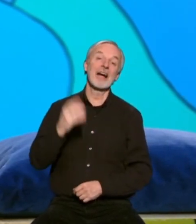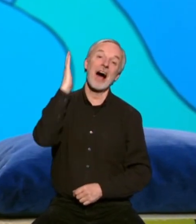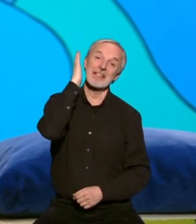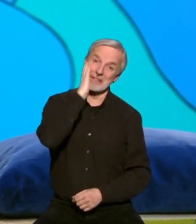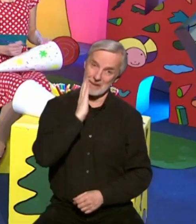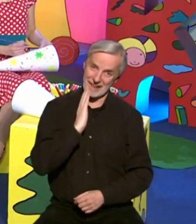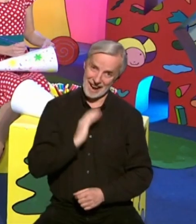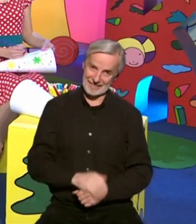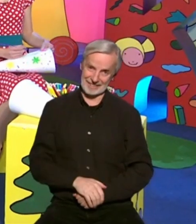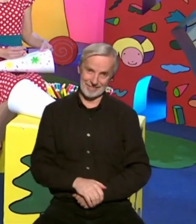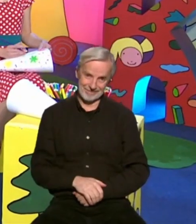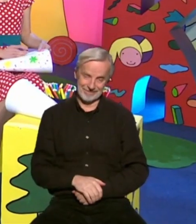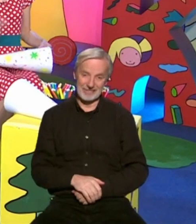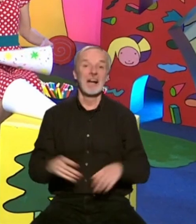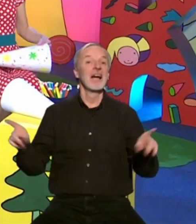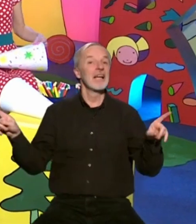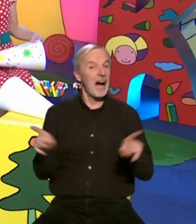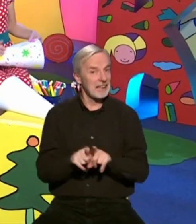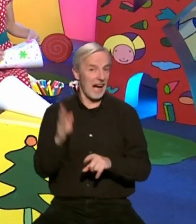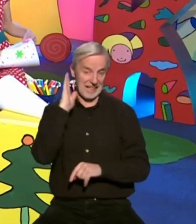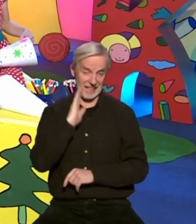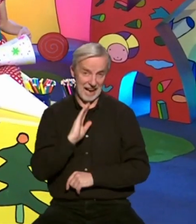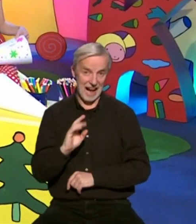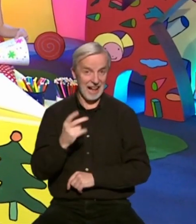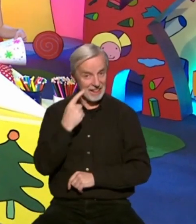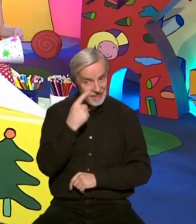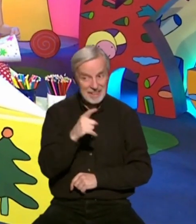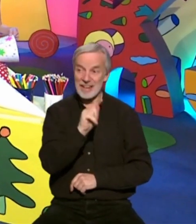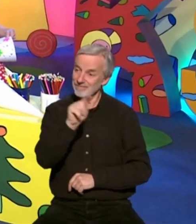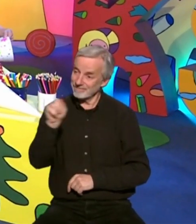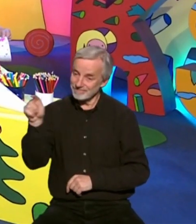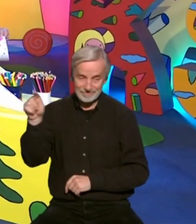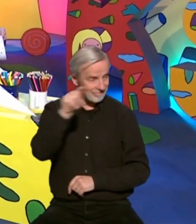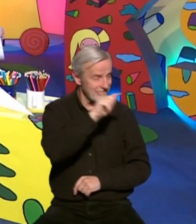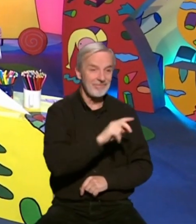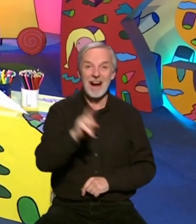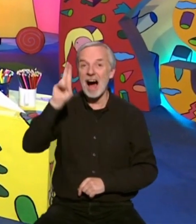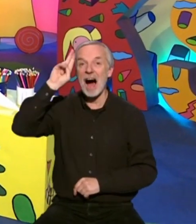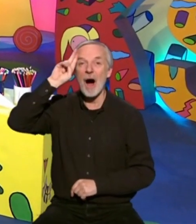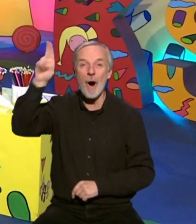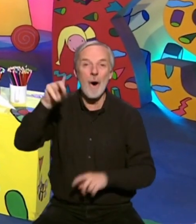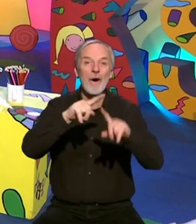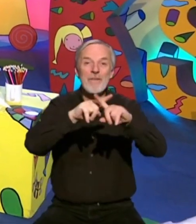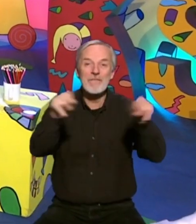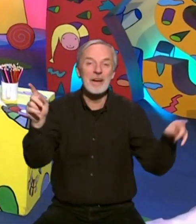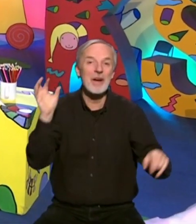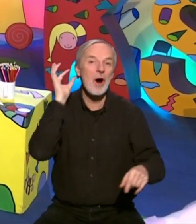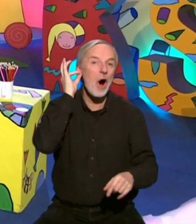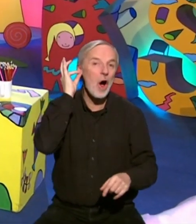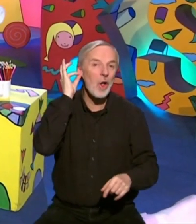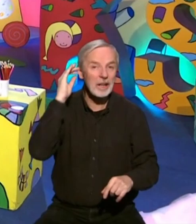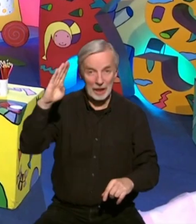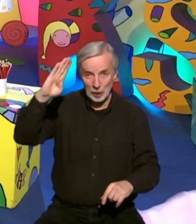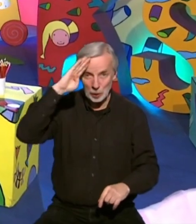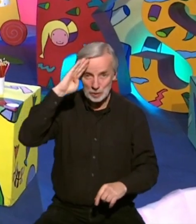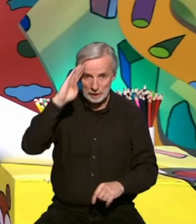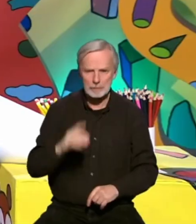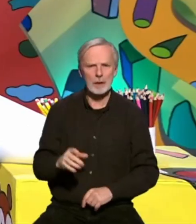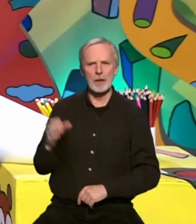rád. To já taky, ahoj holčičky a kluci. Je, Lucko, co to bude, až to